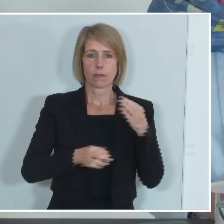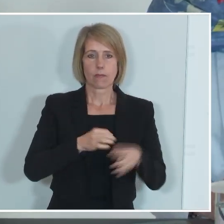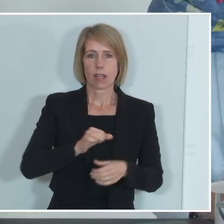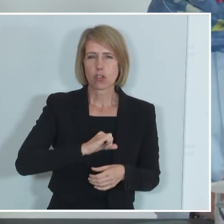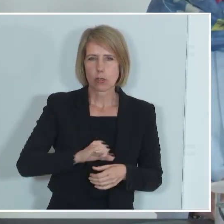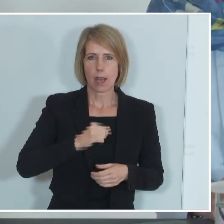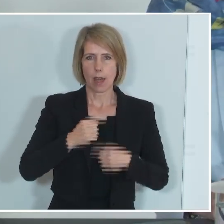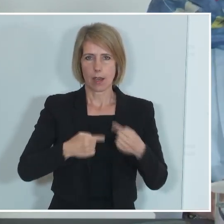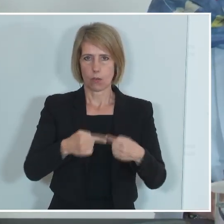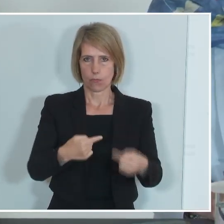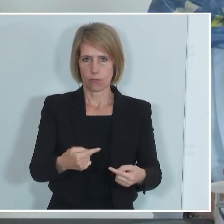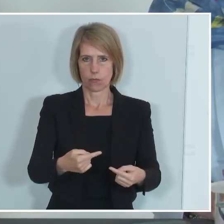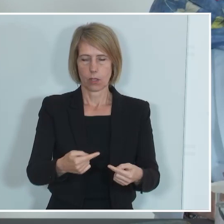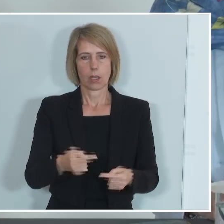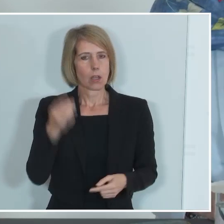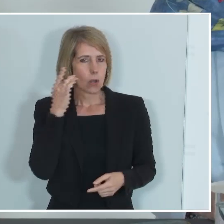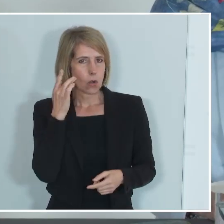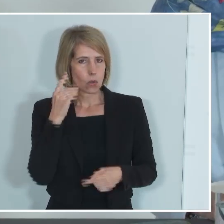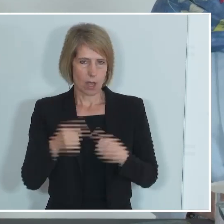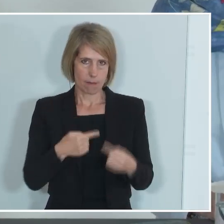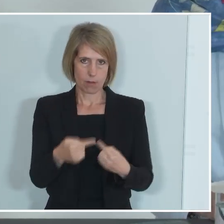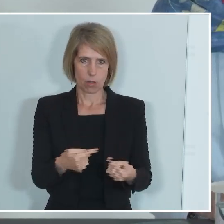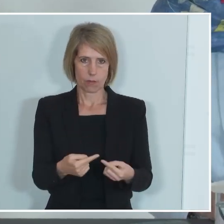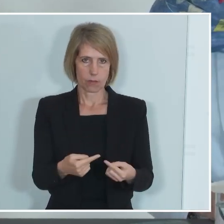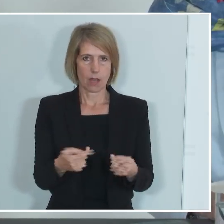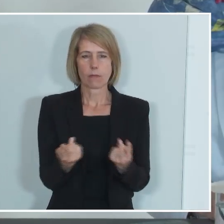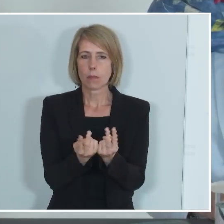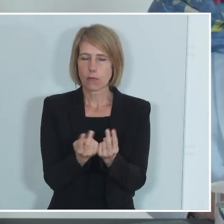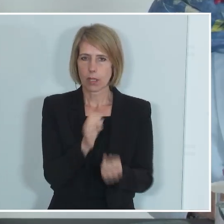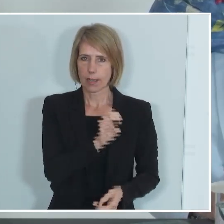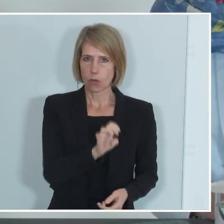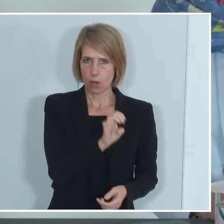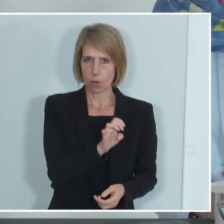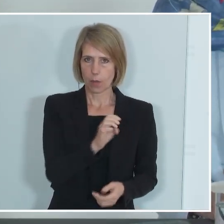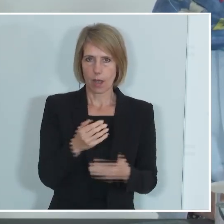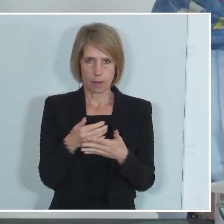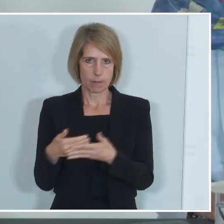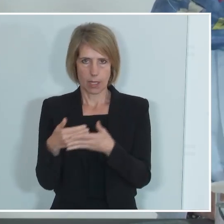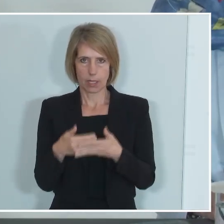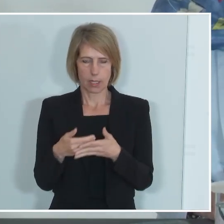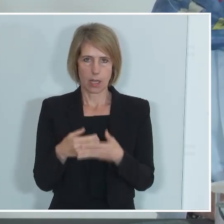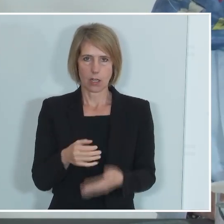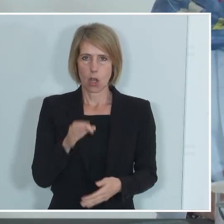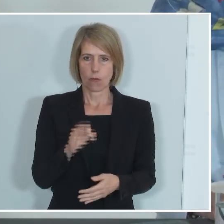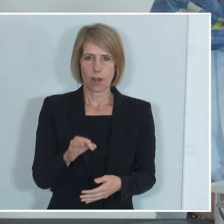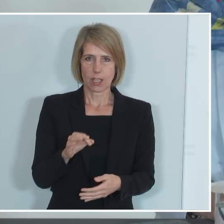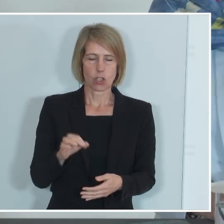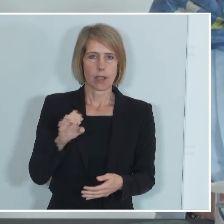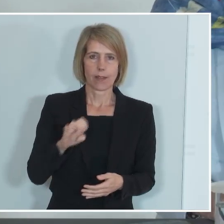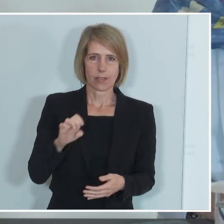es möglichst klug geht. Und wenn man Europa mit den USA vergleicht, wo der Inflation Reduction Act sehr stark